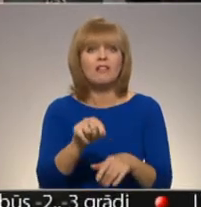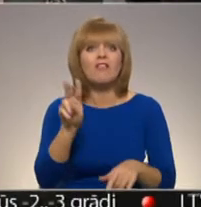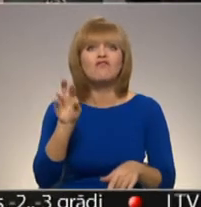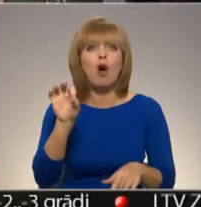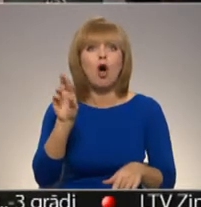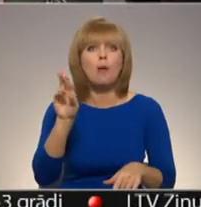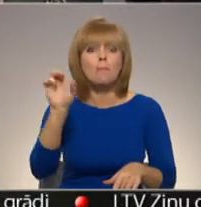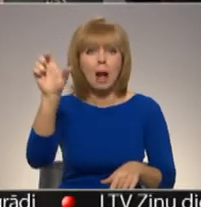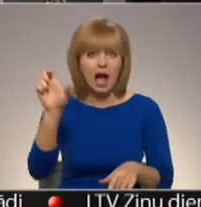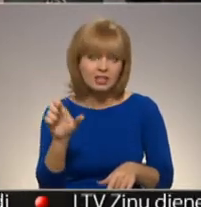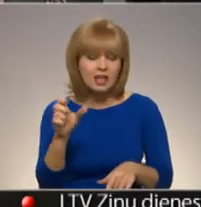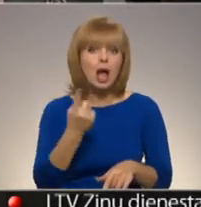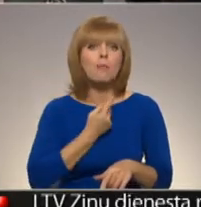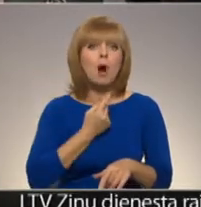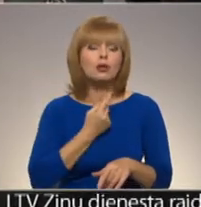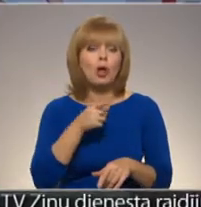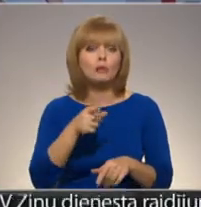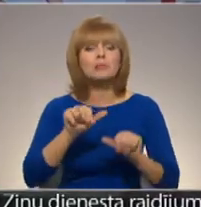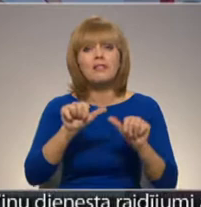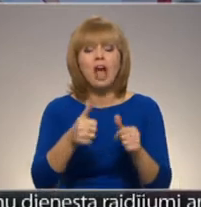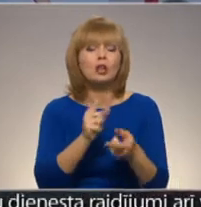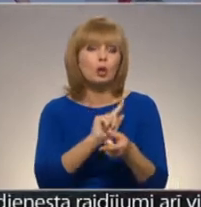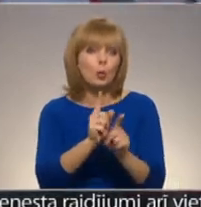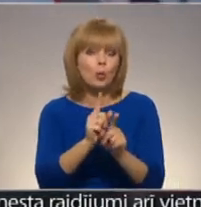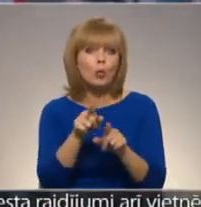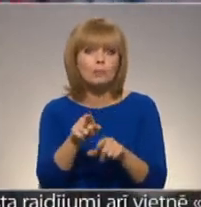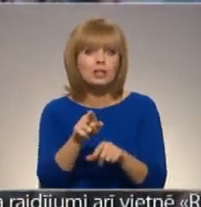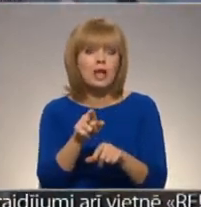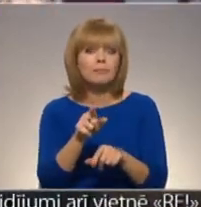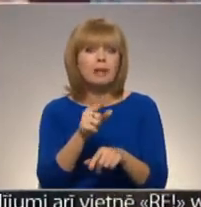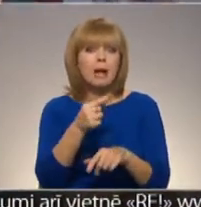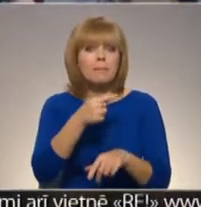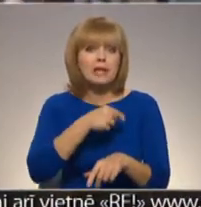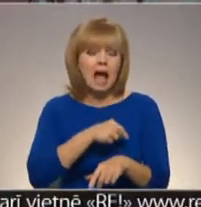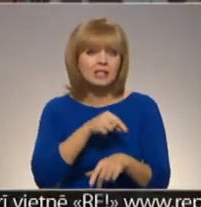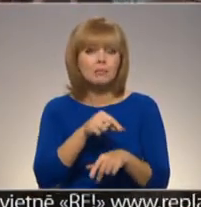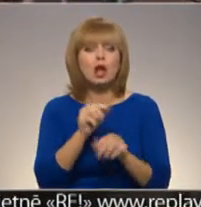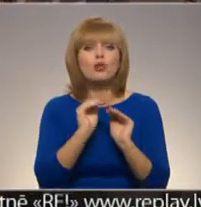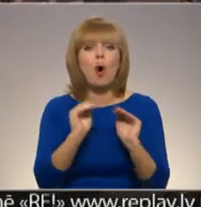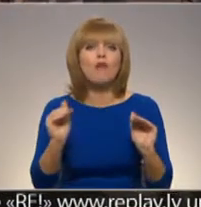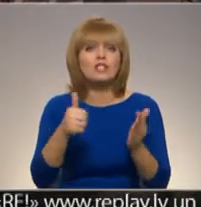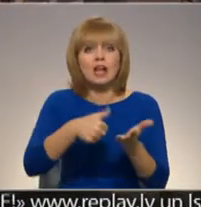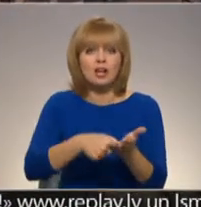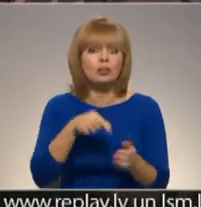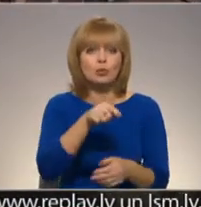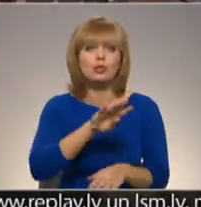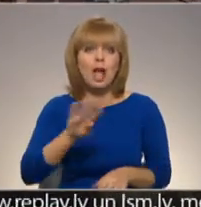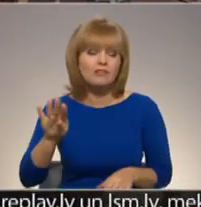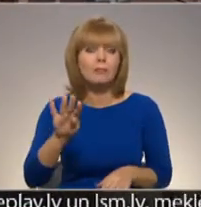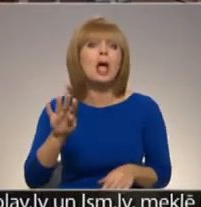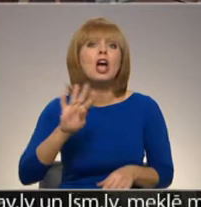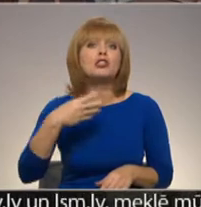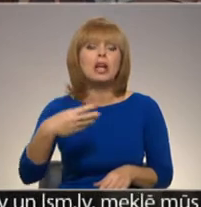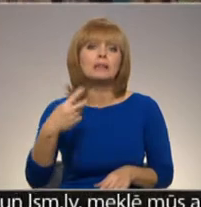Mono izrāde veidota pin-up stilistikā. Tūkojumā tas nozīmē piespraust. Nosaukums oficiāli reģistrēts 1941.